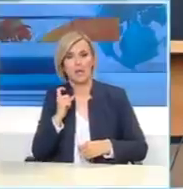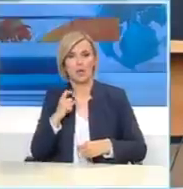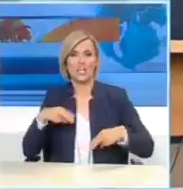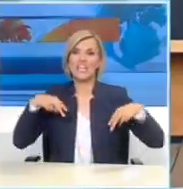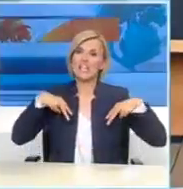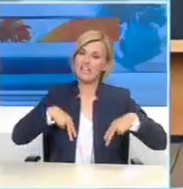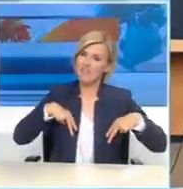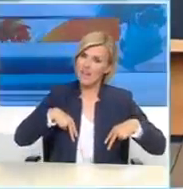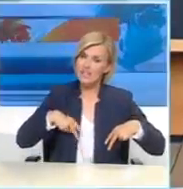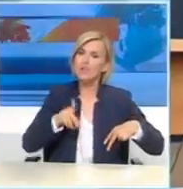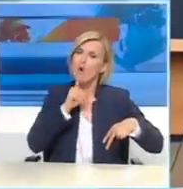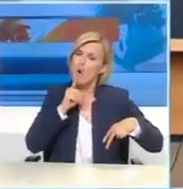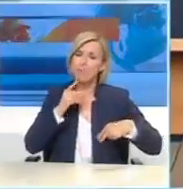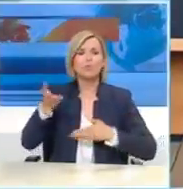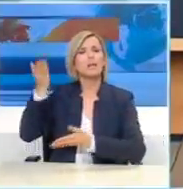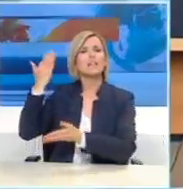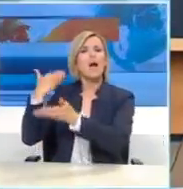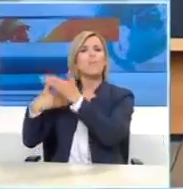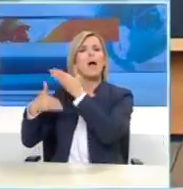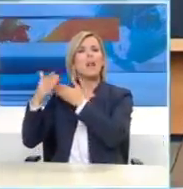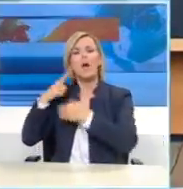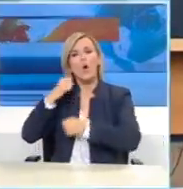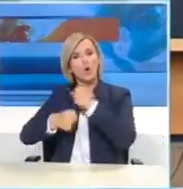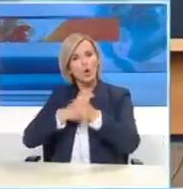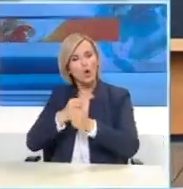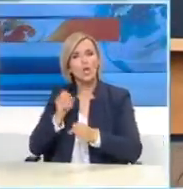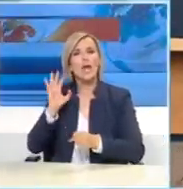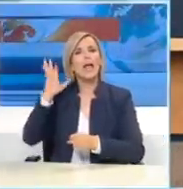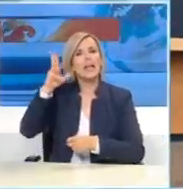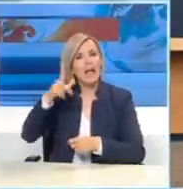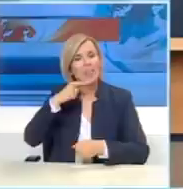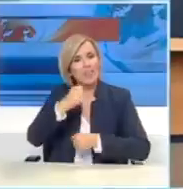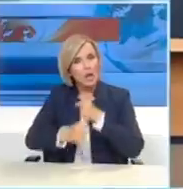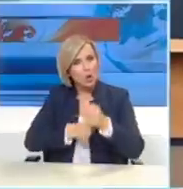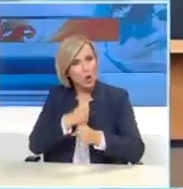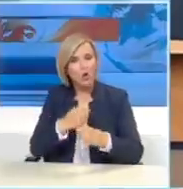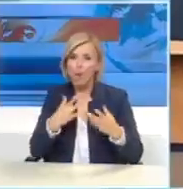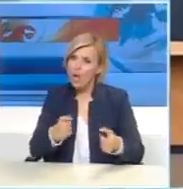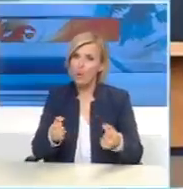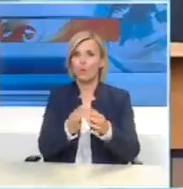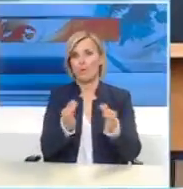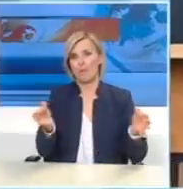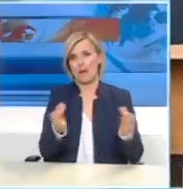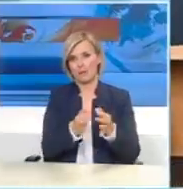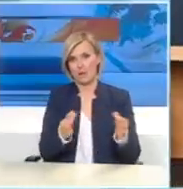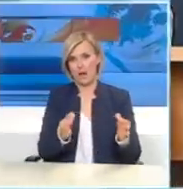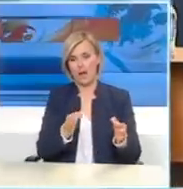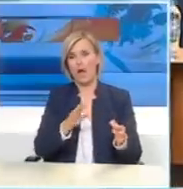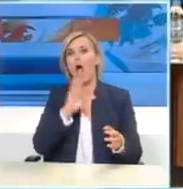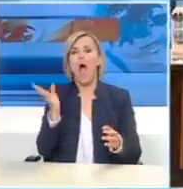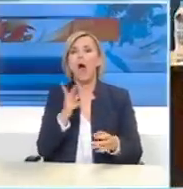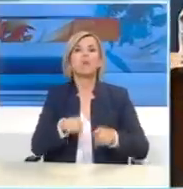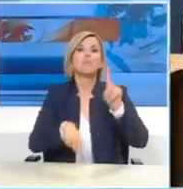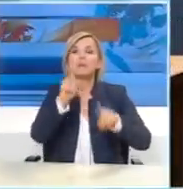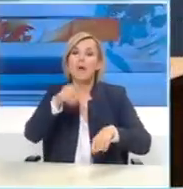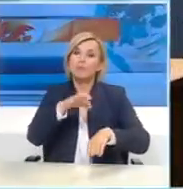και από προηγούμενες χρονιές που δίνονται κάθε χρόνο οι πανελλαδικές εξετάσεις, έχει μέτρα για αυτούς που δεν θα συμμετέχουν σε μια εξέταση λόγω